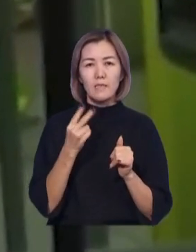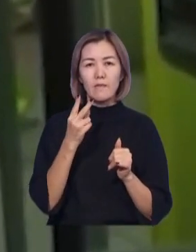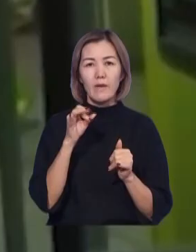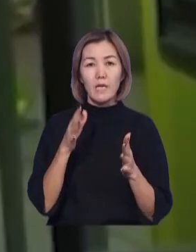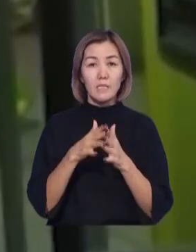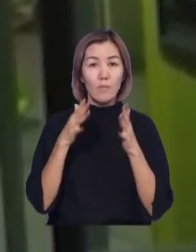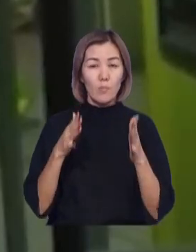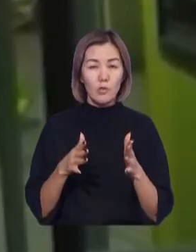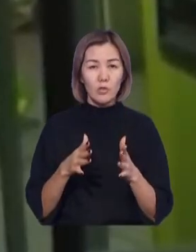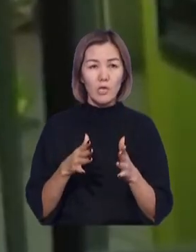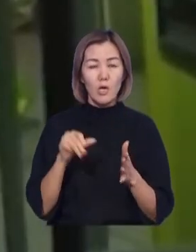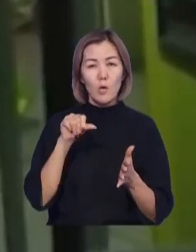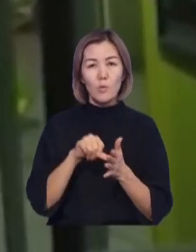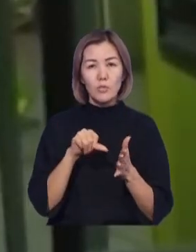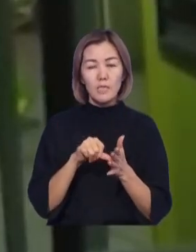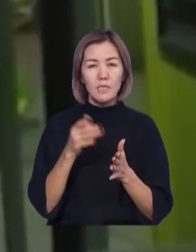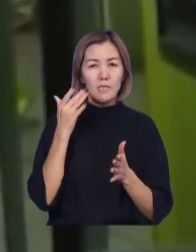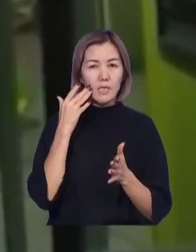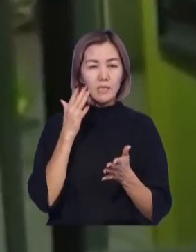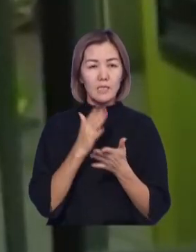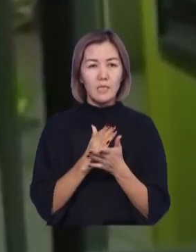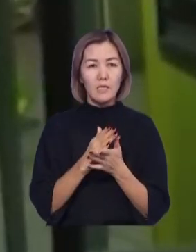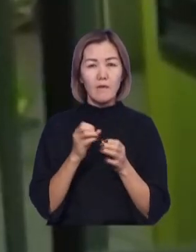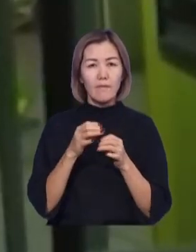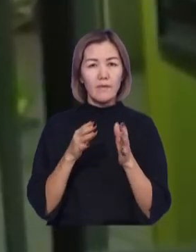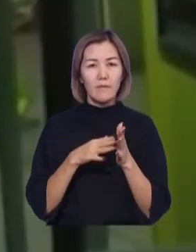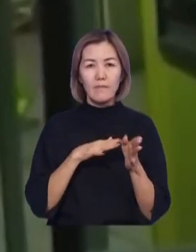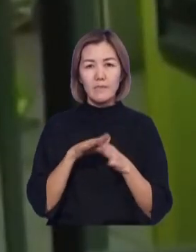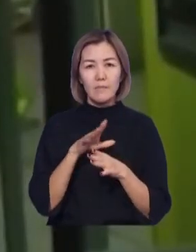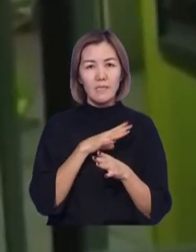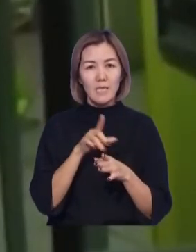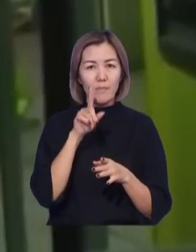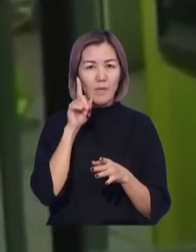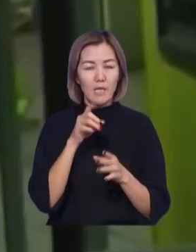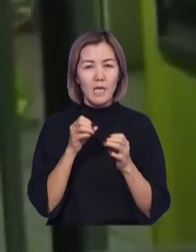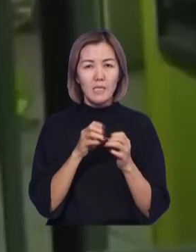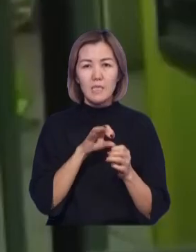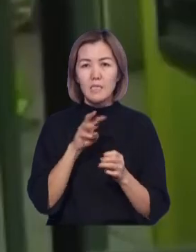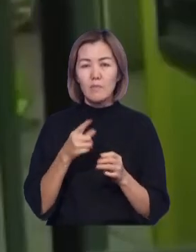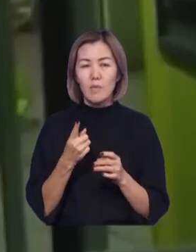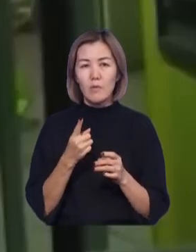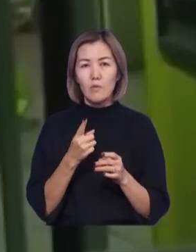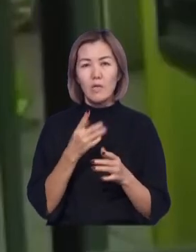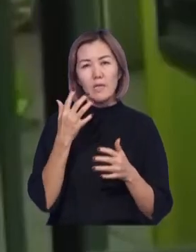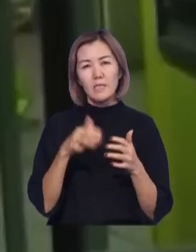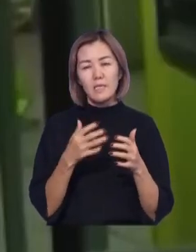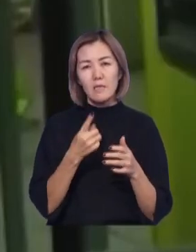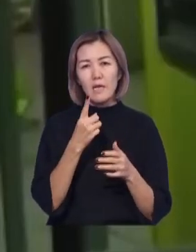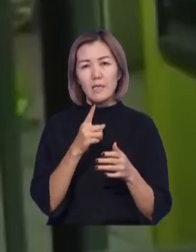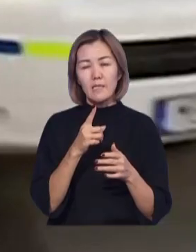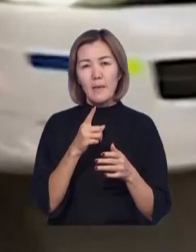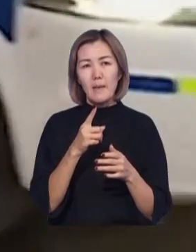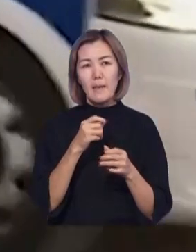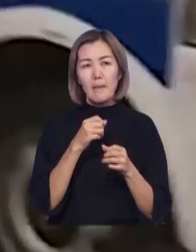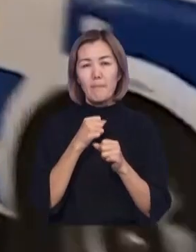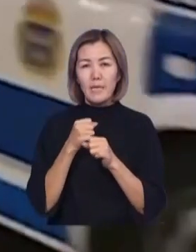раза причём их участниками часто становятся несовершеннолетние на каждые 10 млн жителей приходится в среднем одна перестрелка